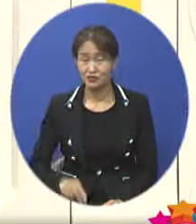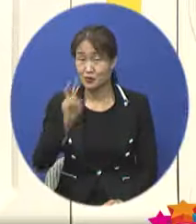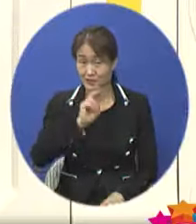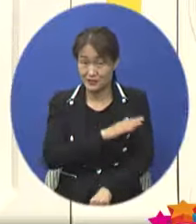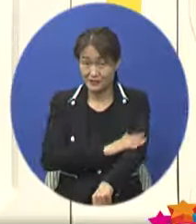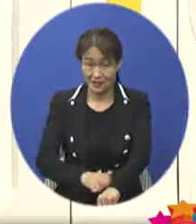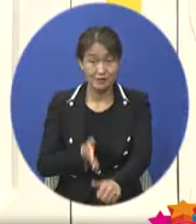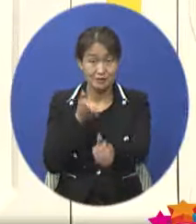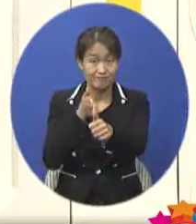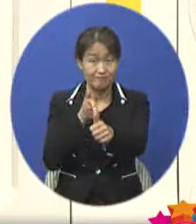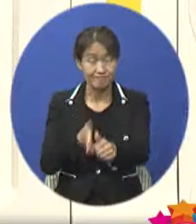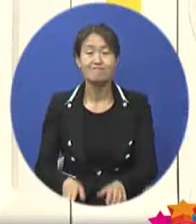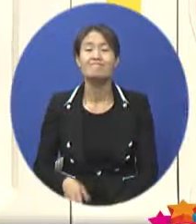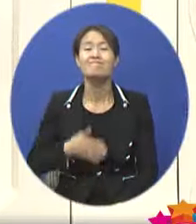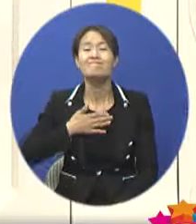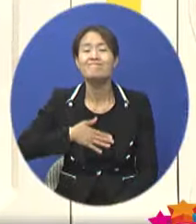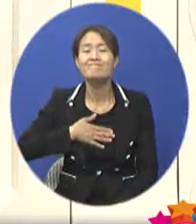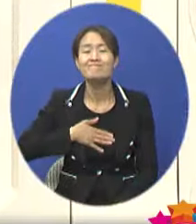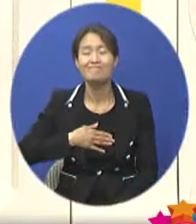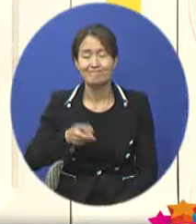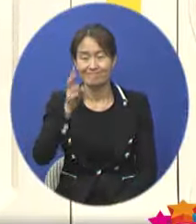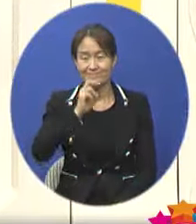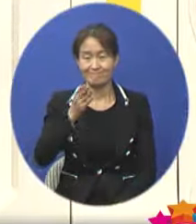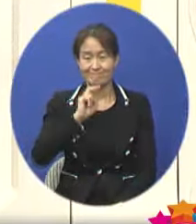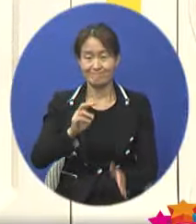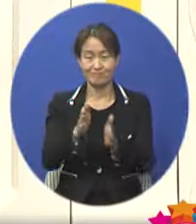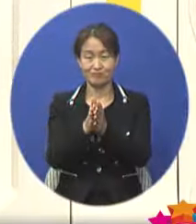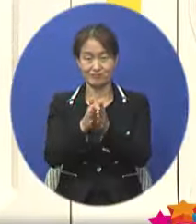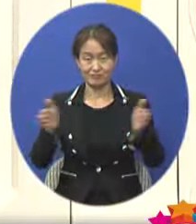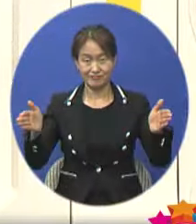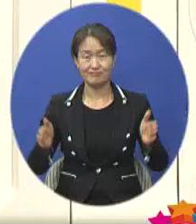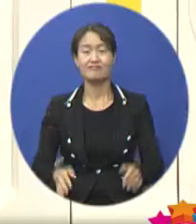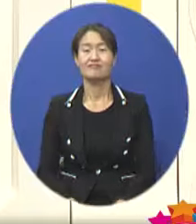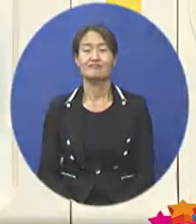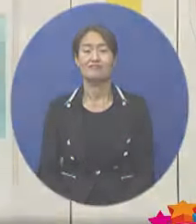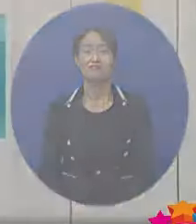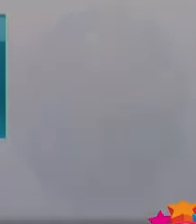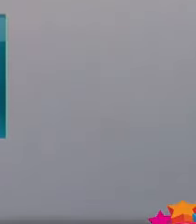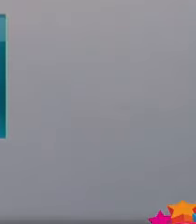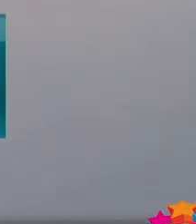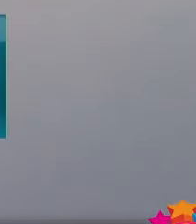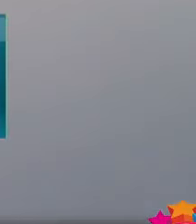오늘 잘해주시고요. 예. 예, 음악 드릴게요. 음악. 예. 갑시다.